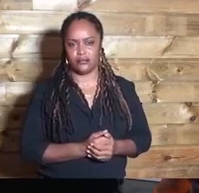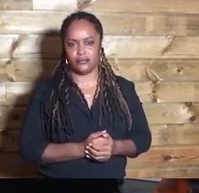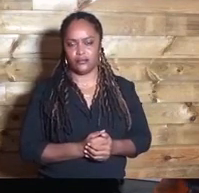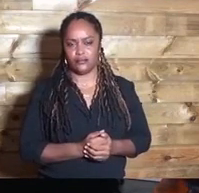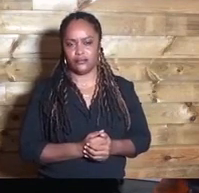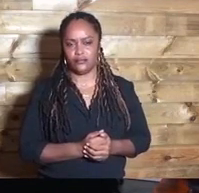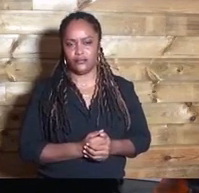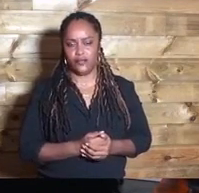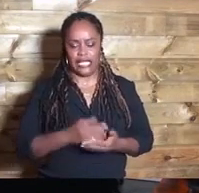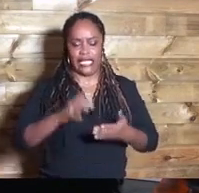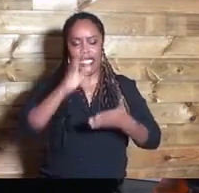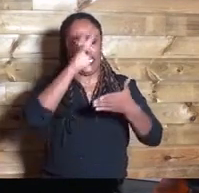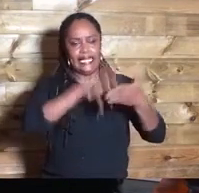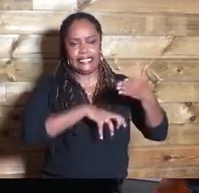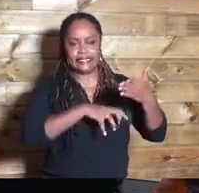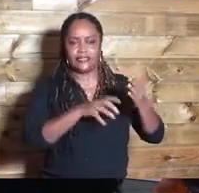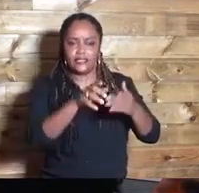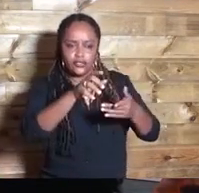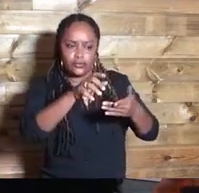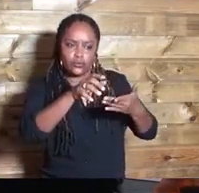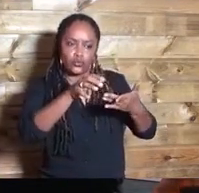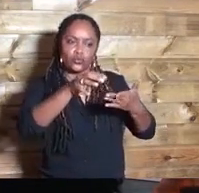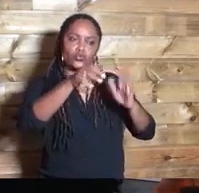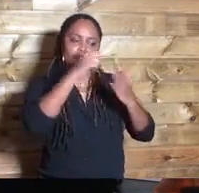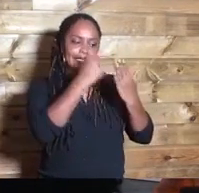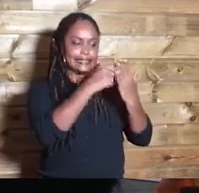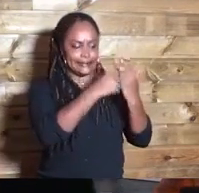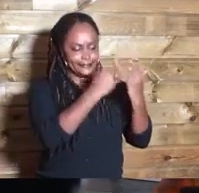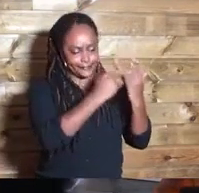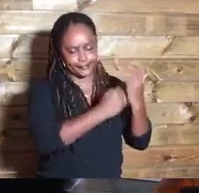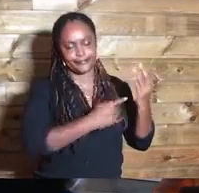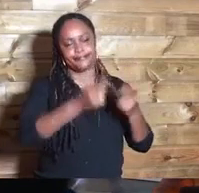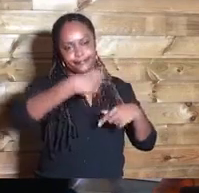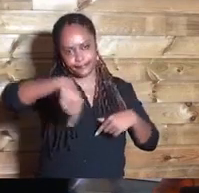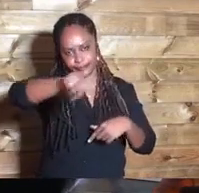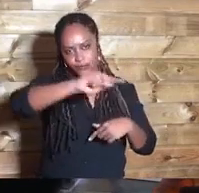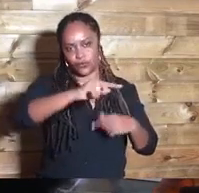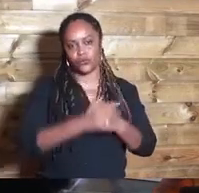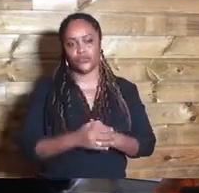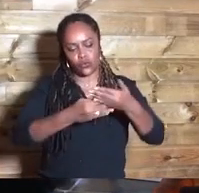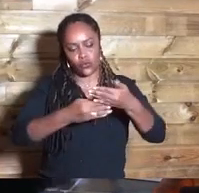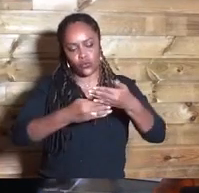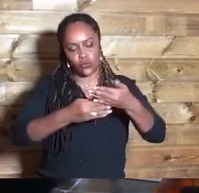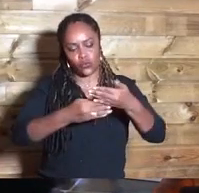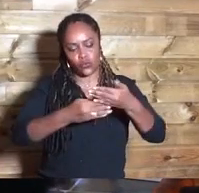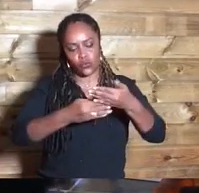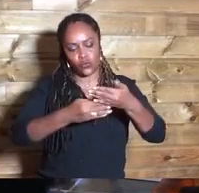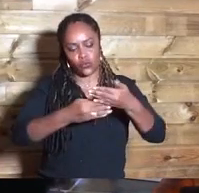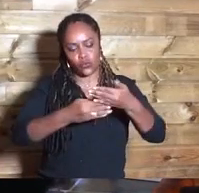La liste nous portera l'idée de la construction de la nation Guadeloupe. En nation, son